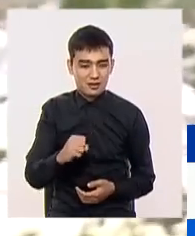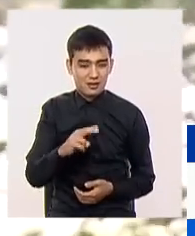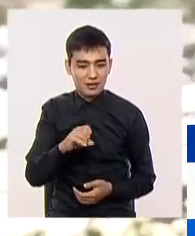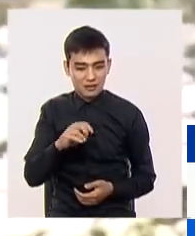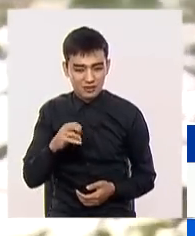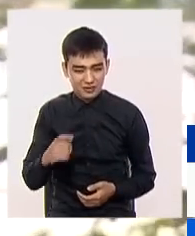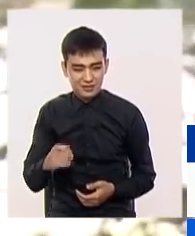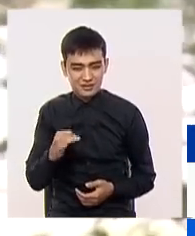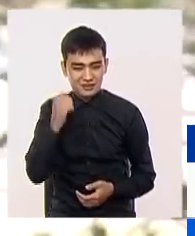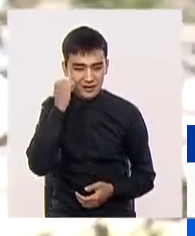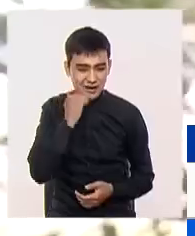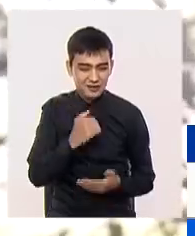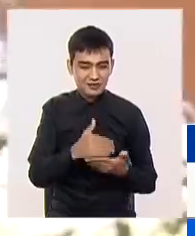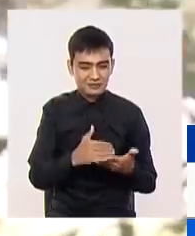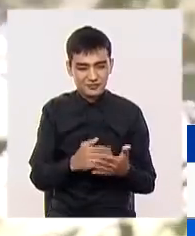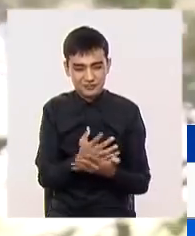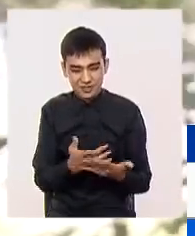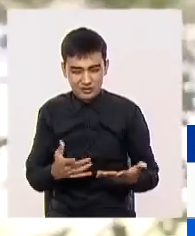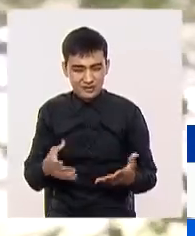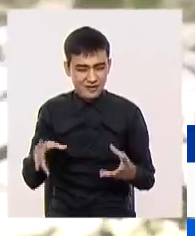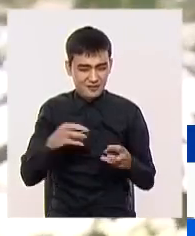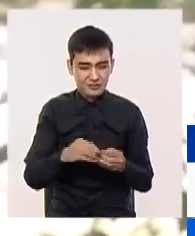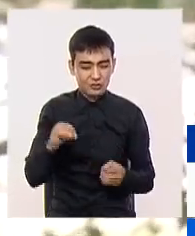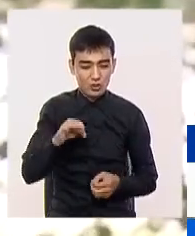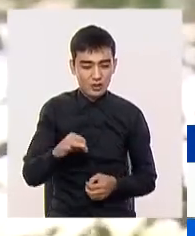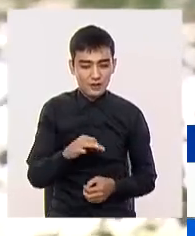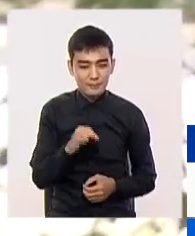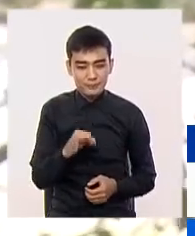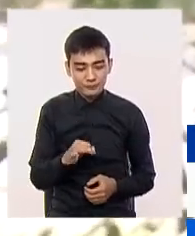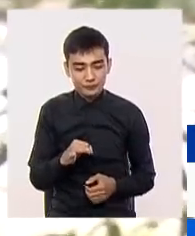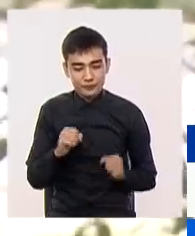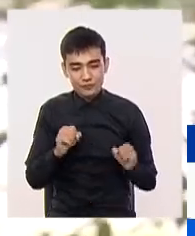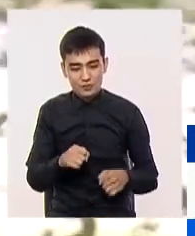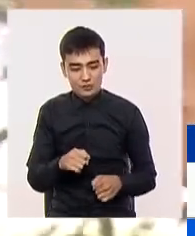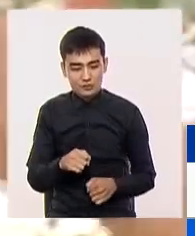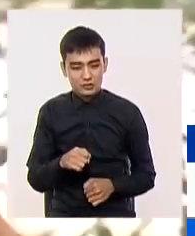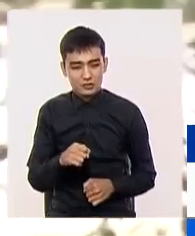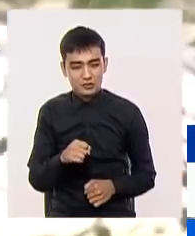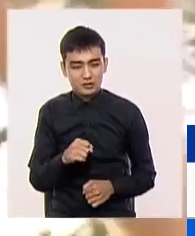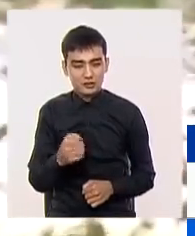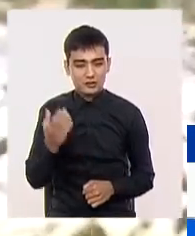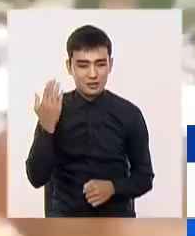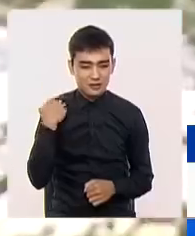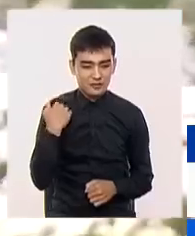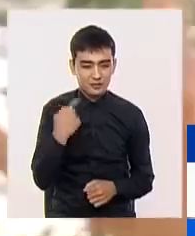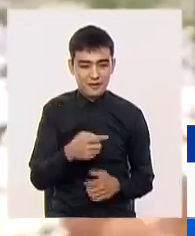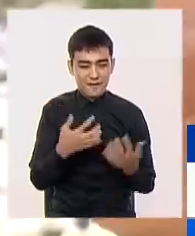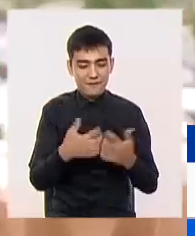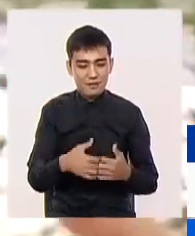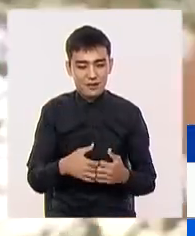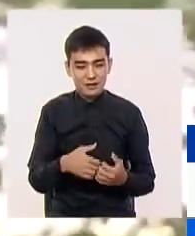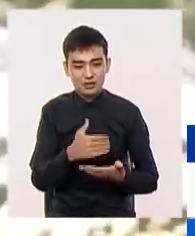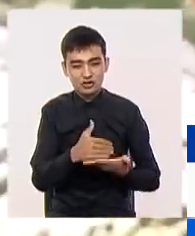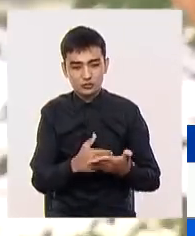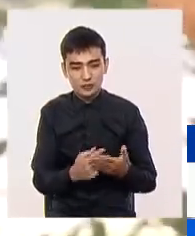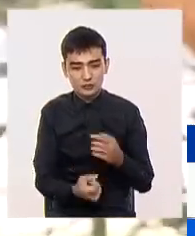там старых всяких баз данных. Вот это все вот это вот. И, возможно, это, ну, как бы раньше вот в этом автоматическом режиме